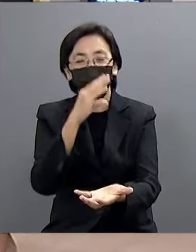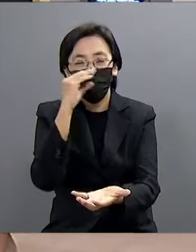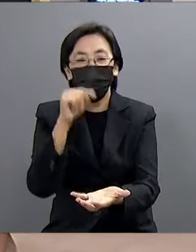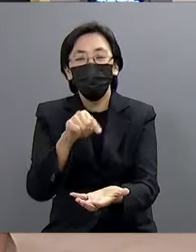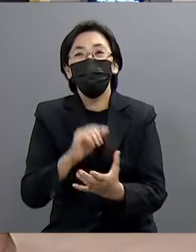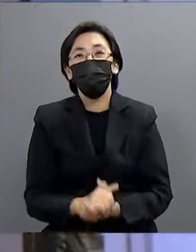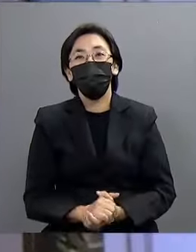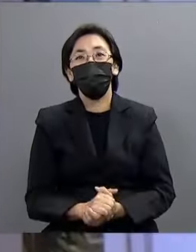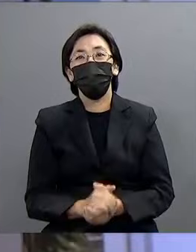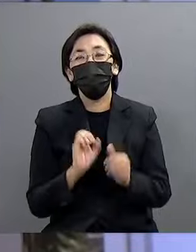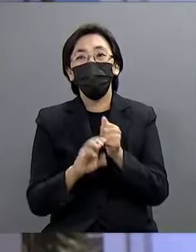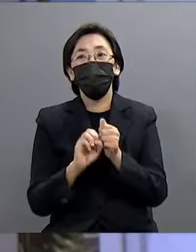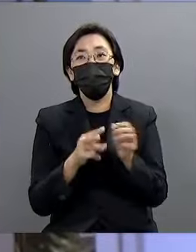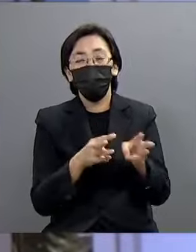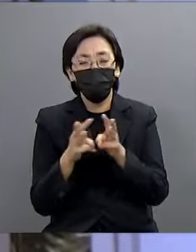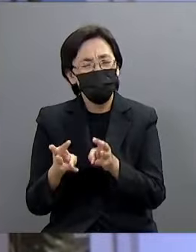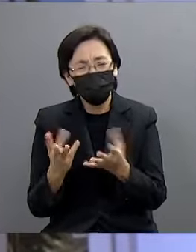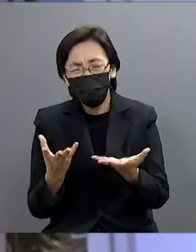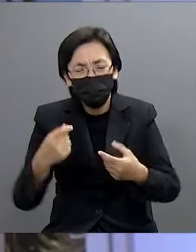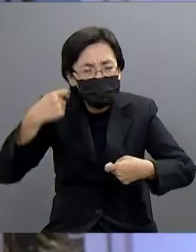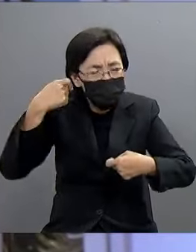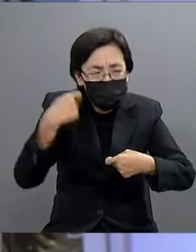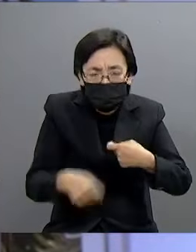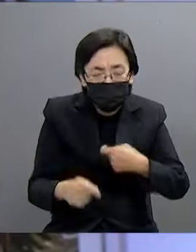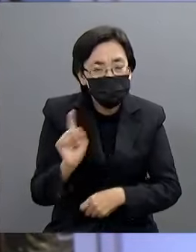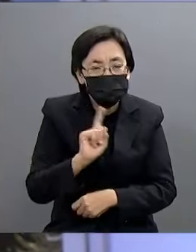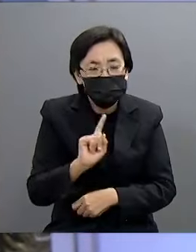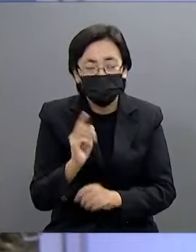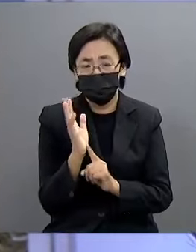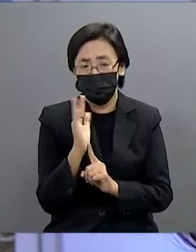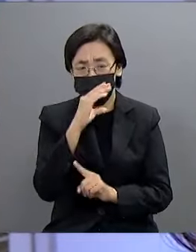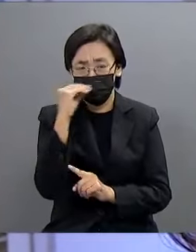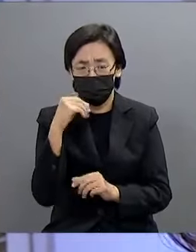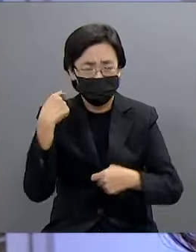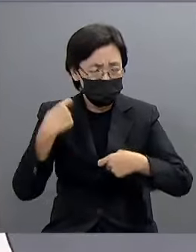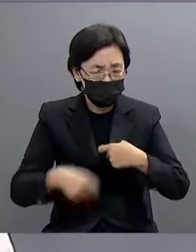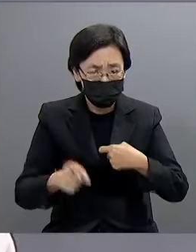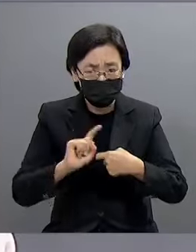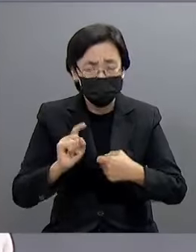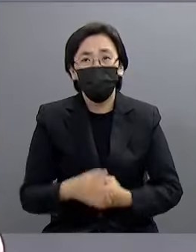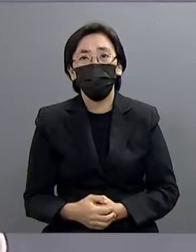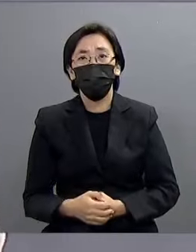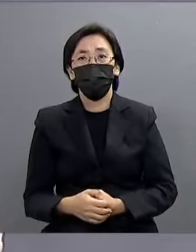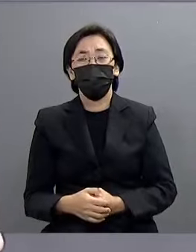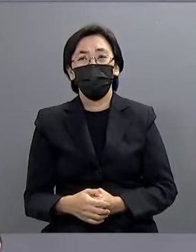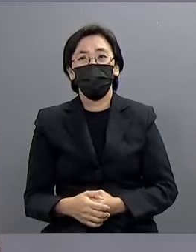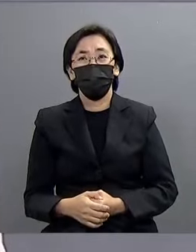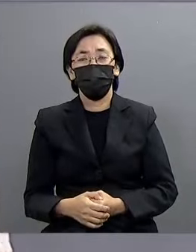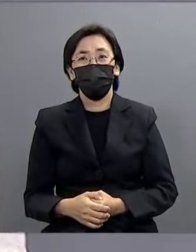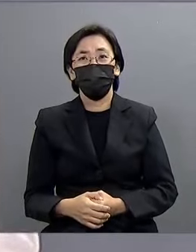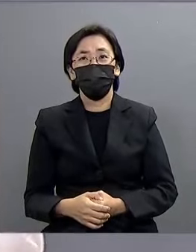ไหมว่าขั้นตอนที่มันยากในการทำเทียนหอมมันคือช่วงไหนจุดไหนน้องเบส จริงๆแล้ว